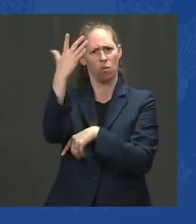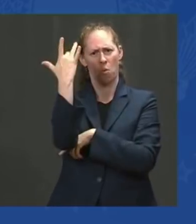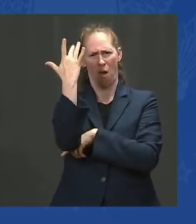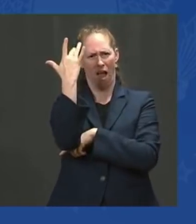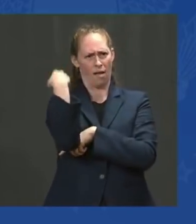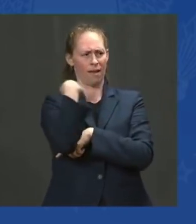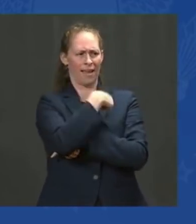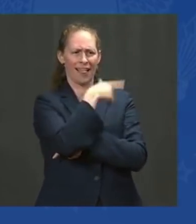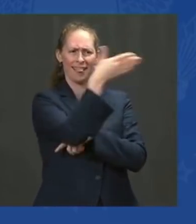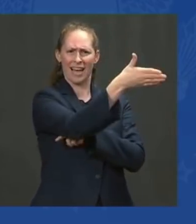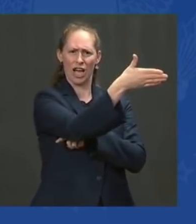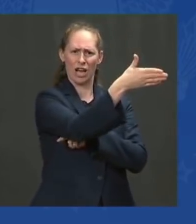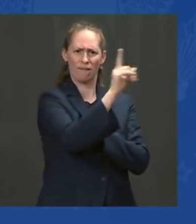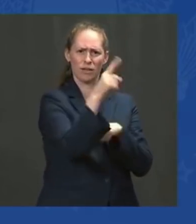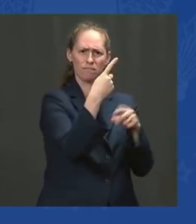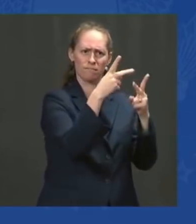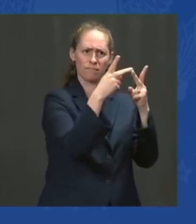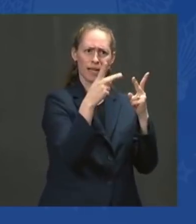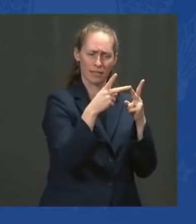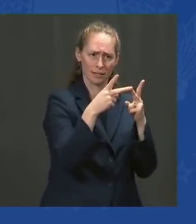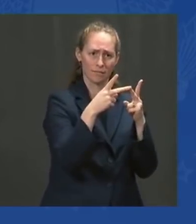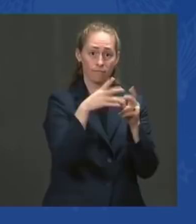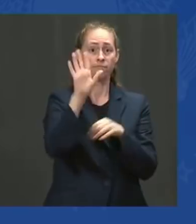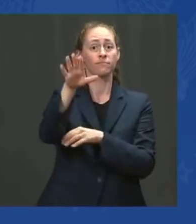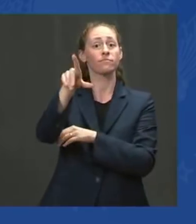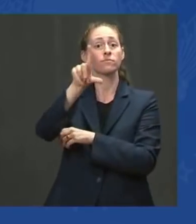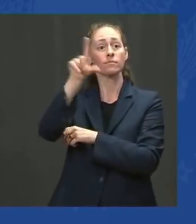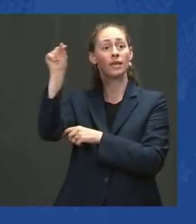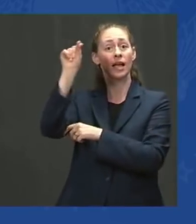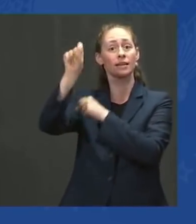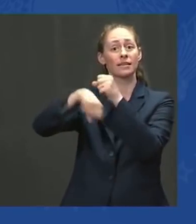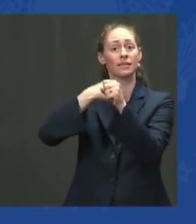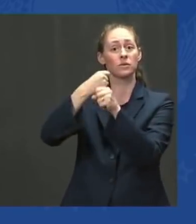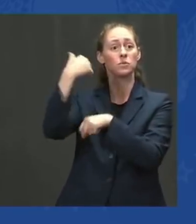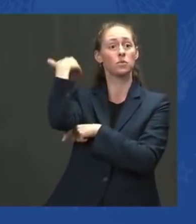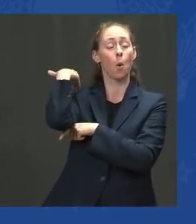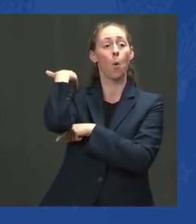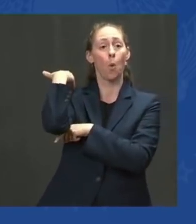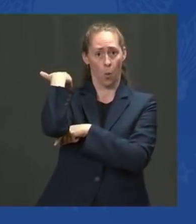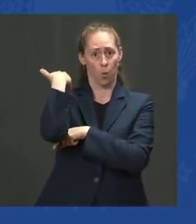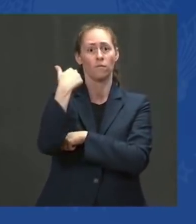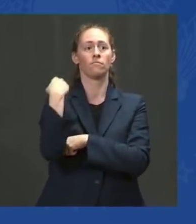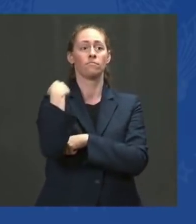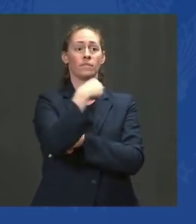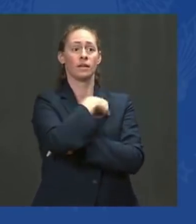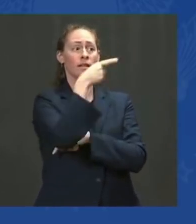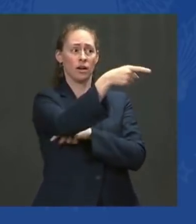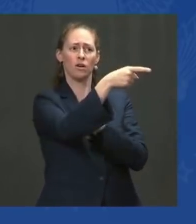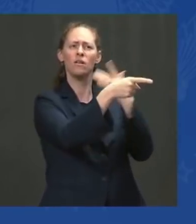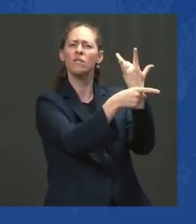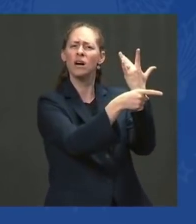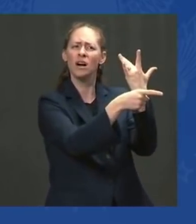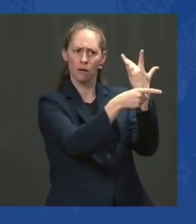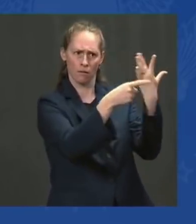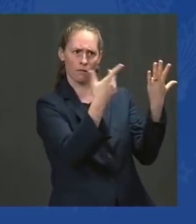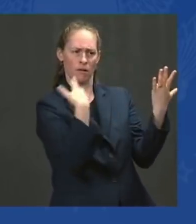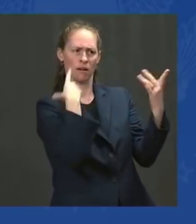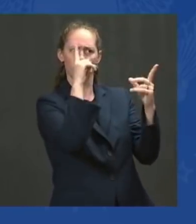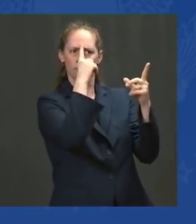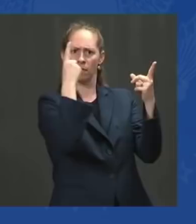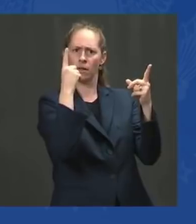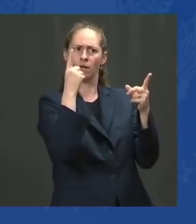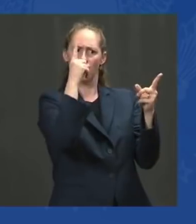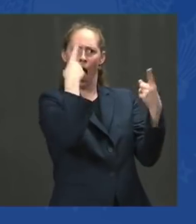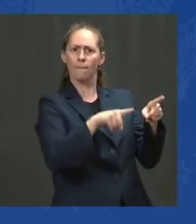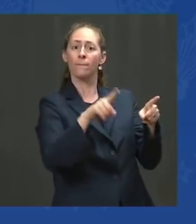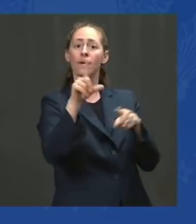击，而阿富汗当时就成为本拉登和他的基地组织所生